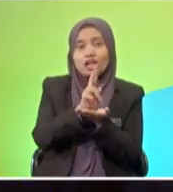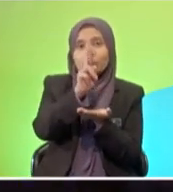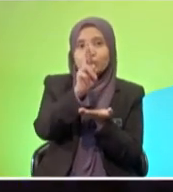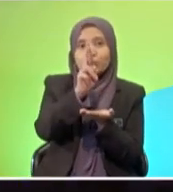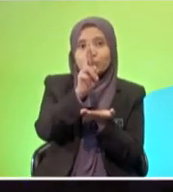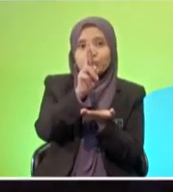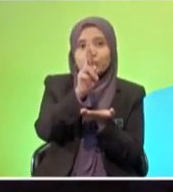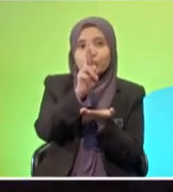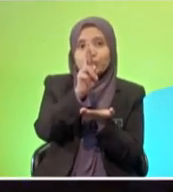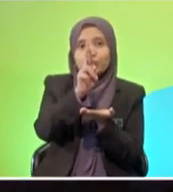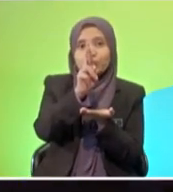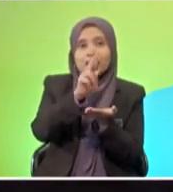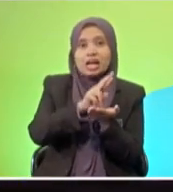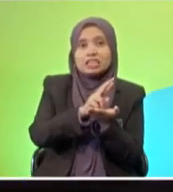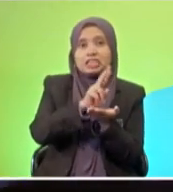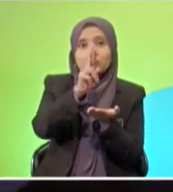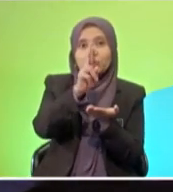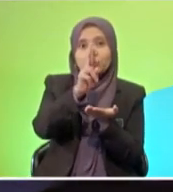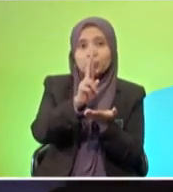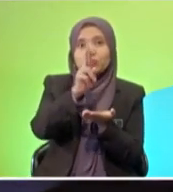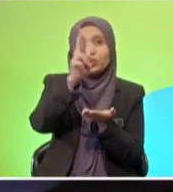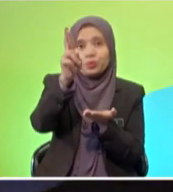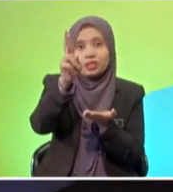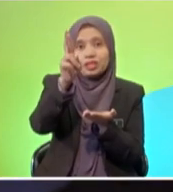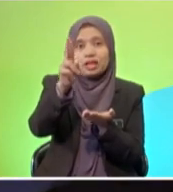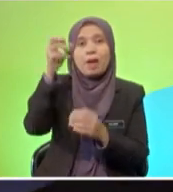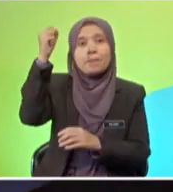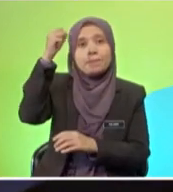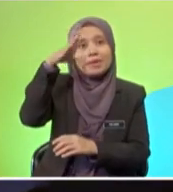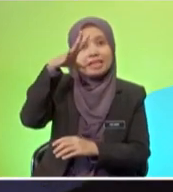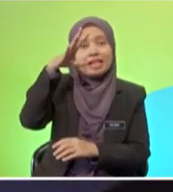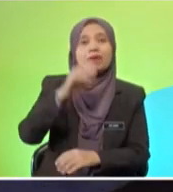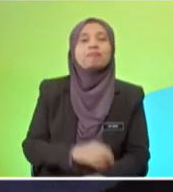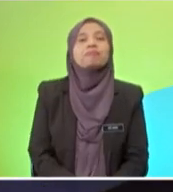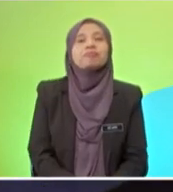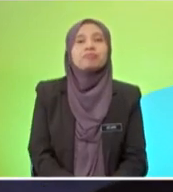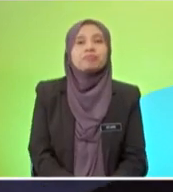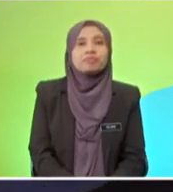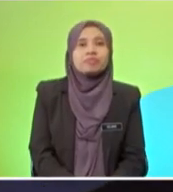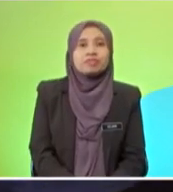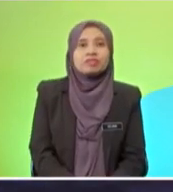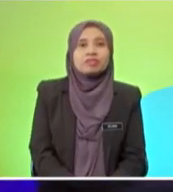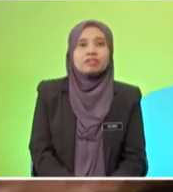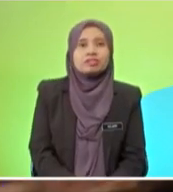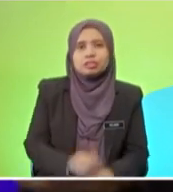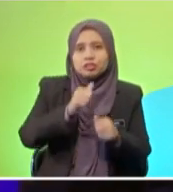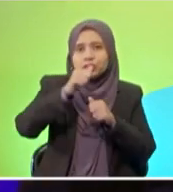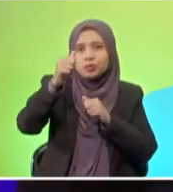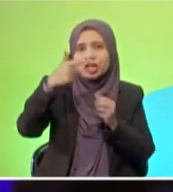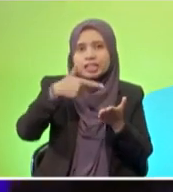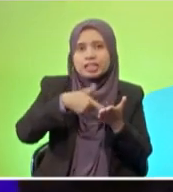sampai ke bulan satu bintang dua bintang oke jauh lagi tuh jauh